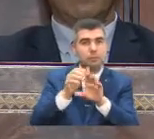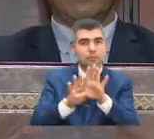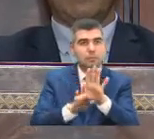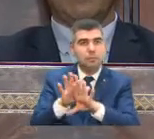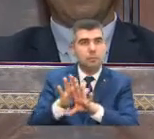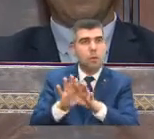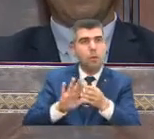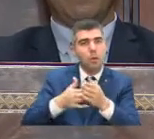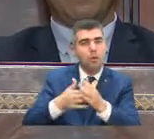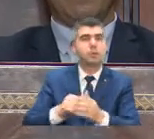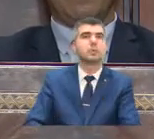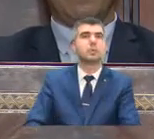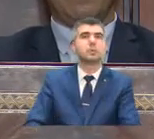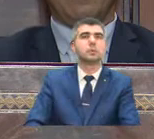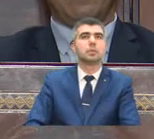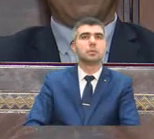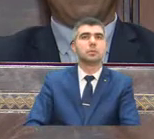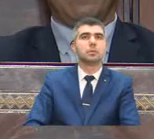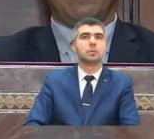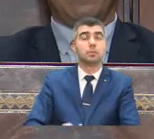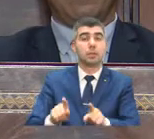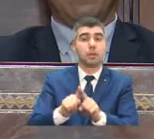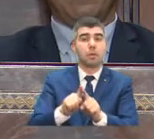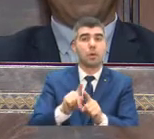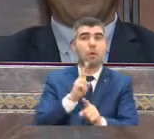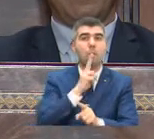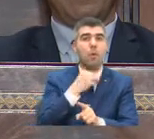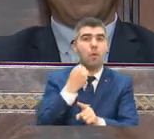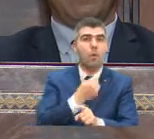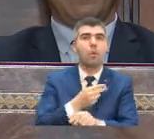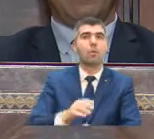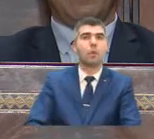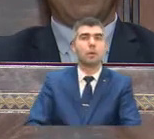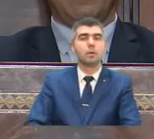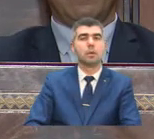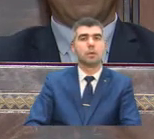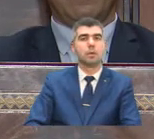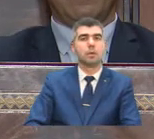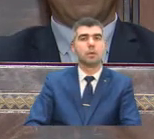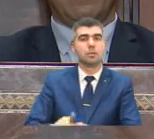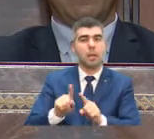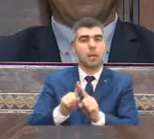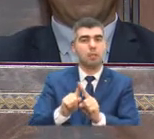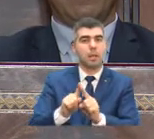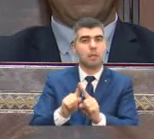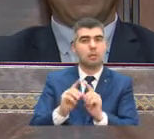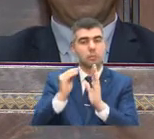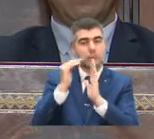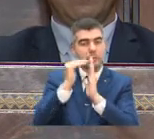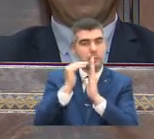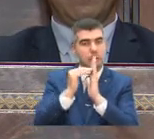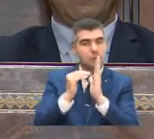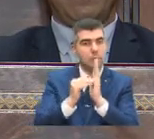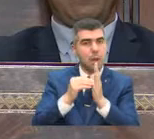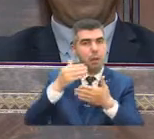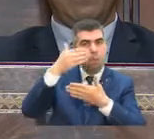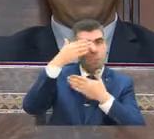والإجراءات اللي اتخذتها الحكومة من أجل تصنيف المغرب